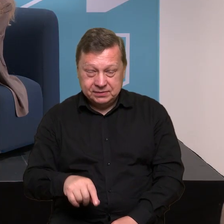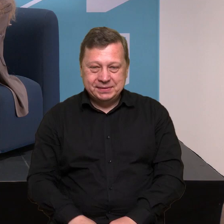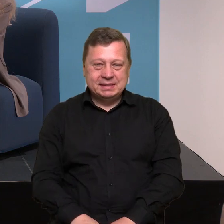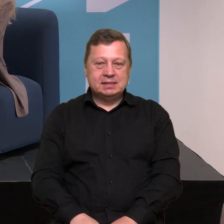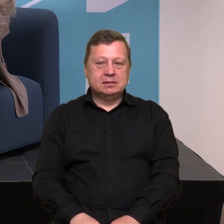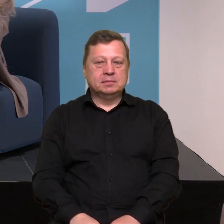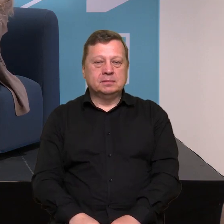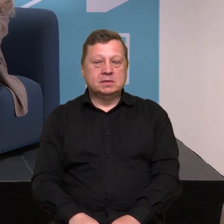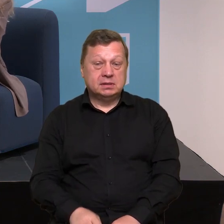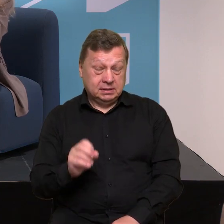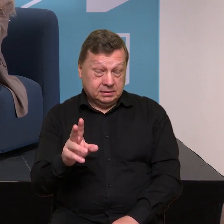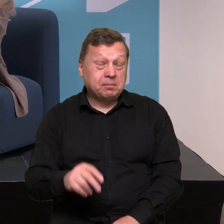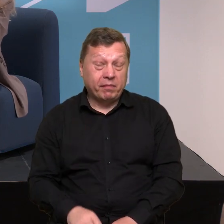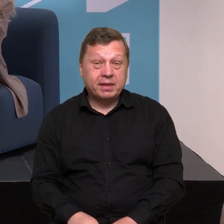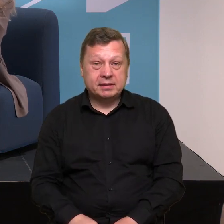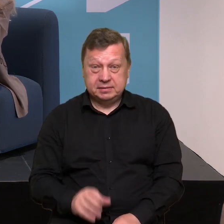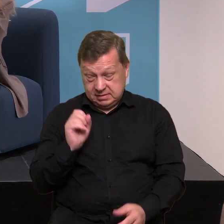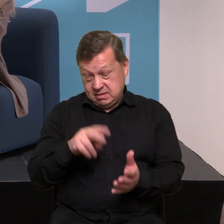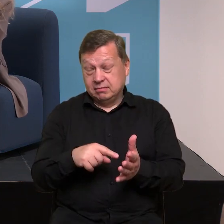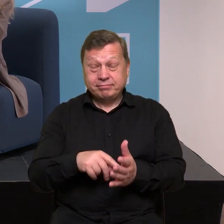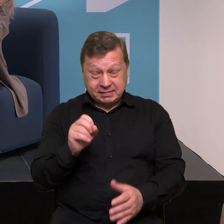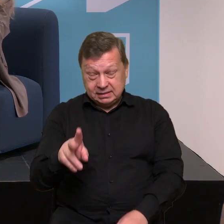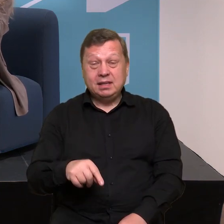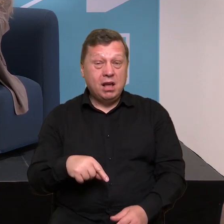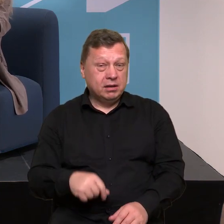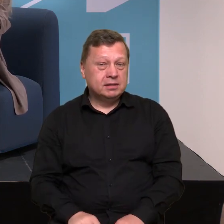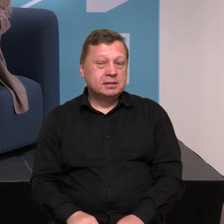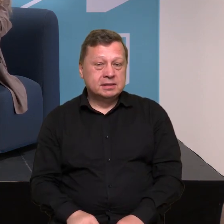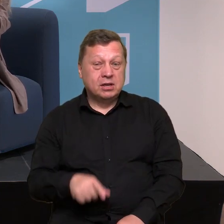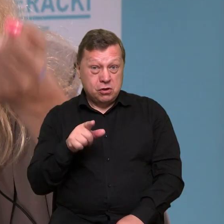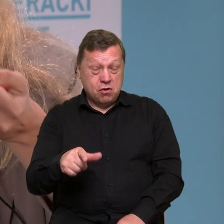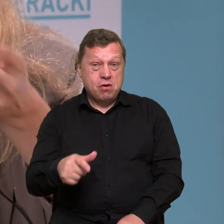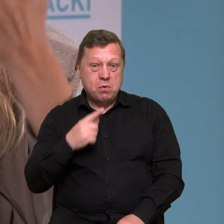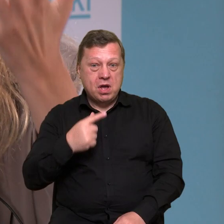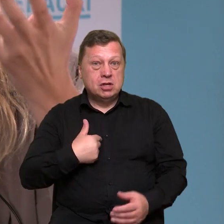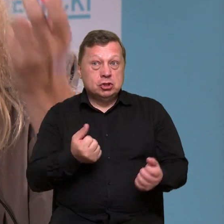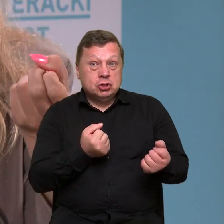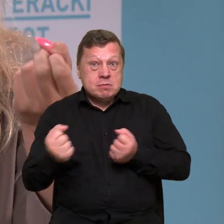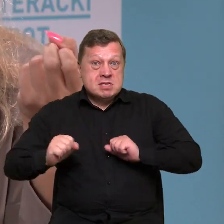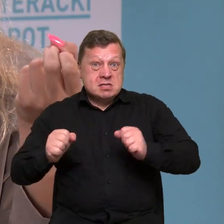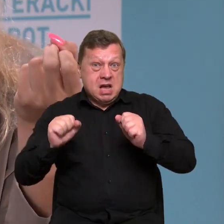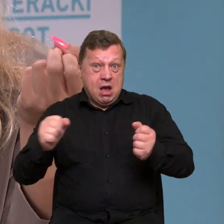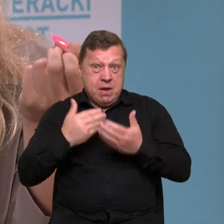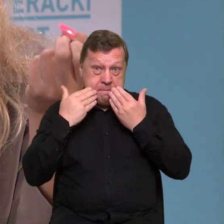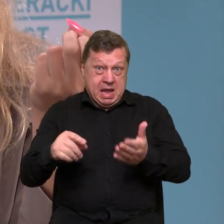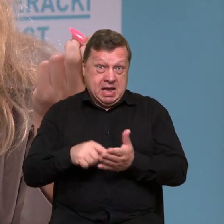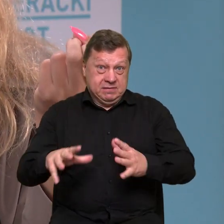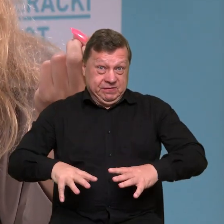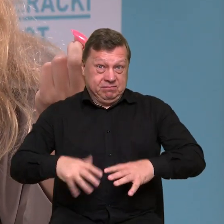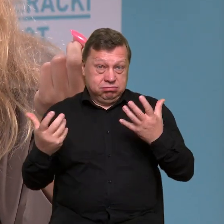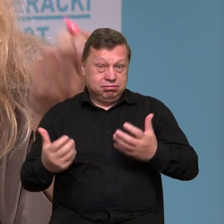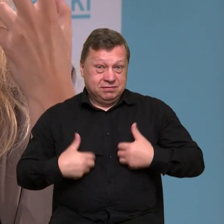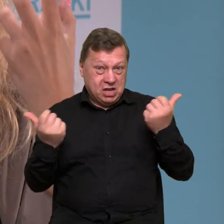Ja, das ist tatsächlich auch der Motor, tak, der alles so am Laufen tak, tak, to jest to, ta, ten napęd, który mnie trzyma w działaniu. To